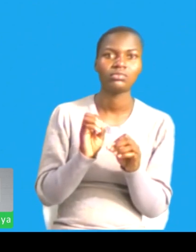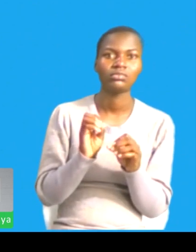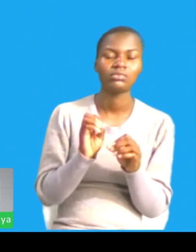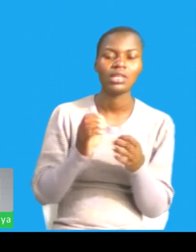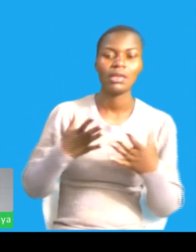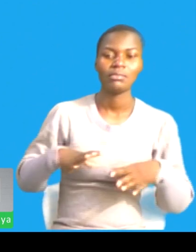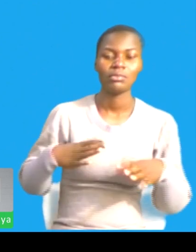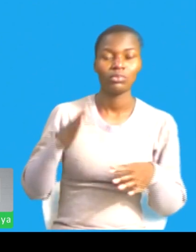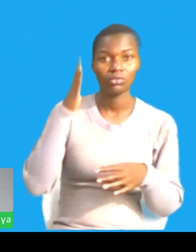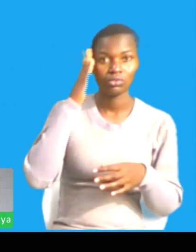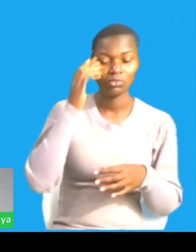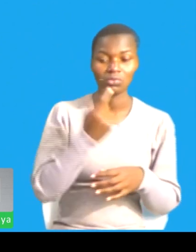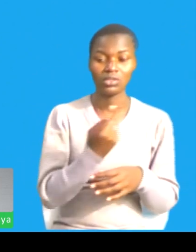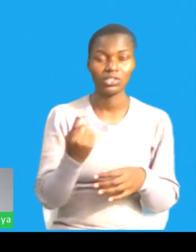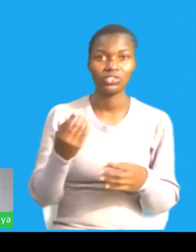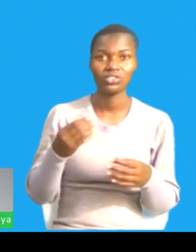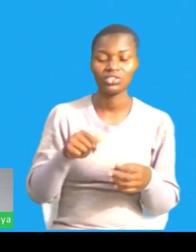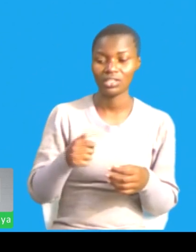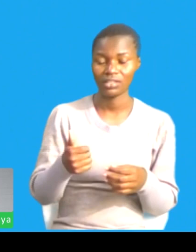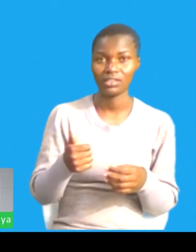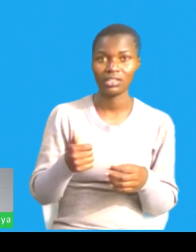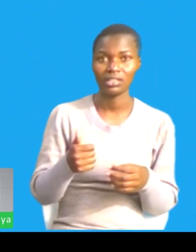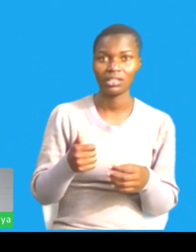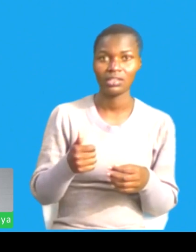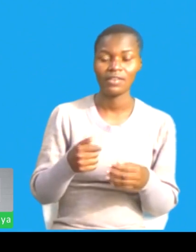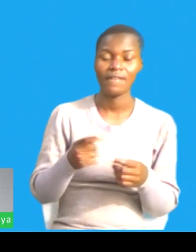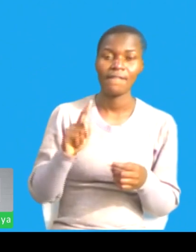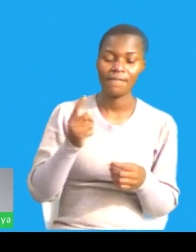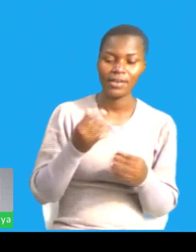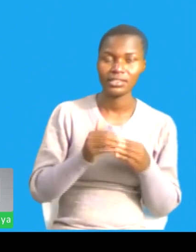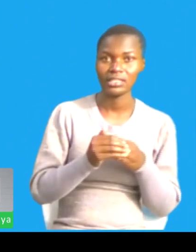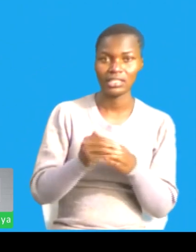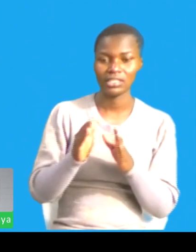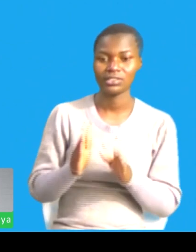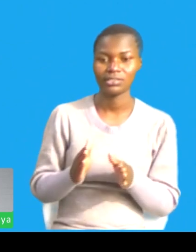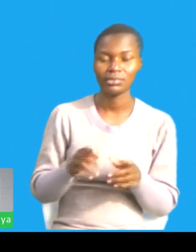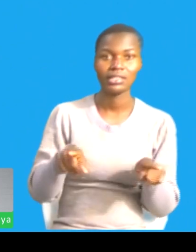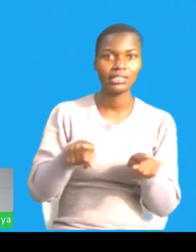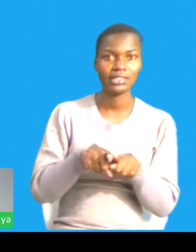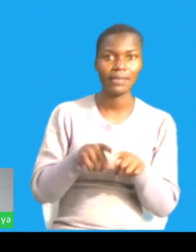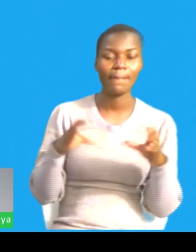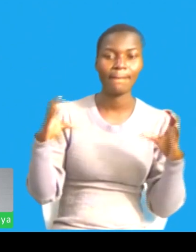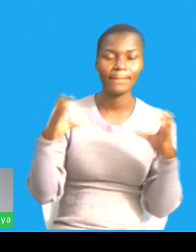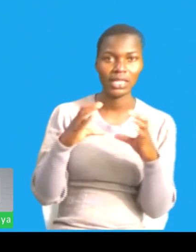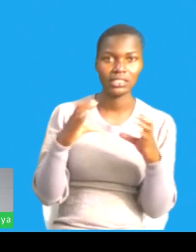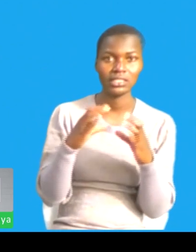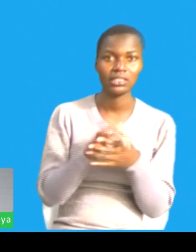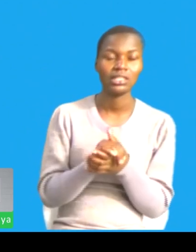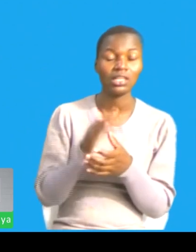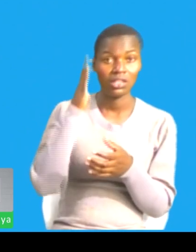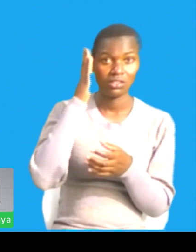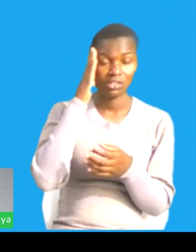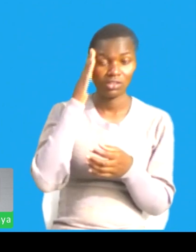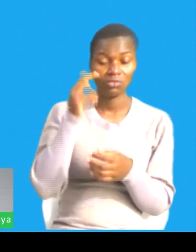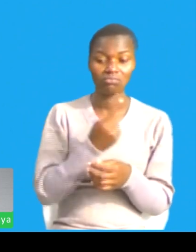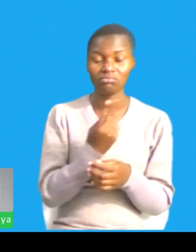other. They've been in leadership before. They've been in the same party before. Most of them wanajuana in vizuri